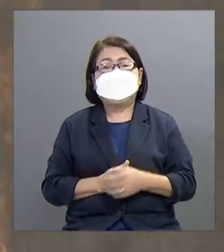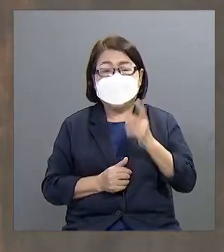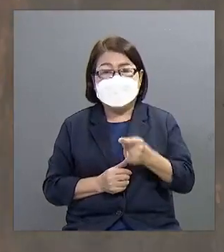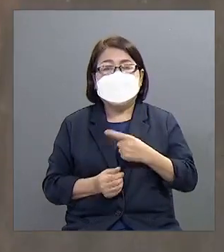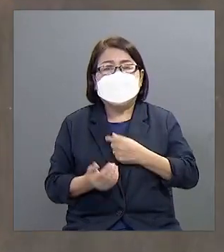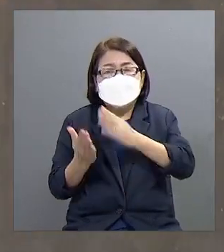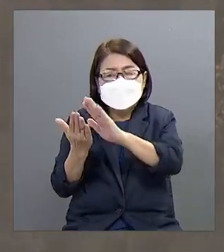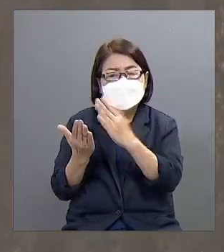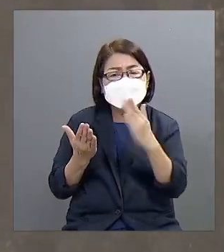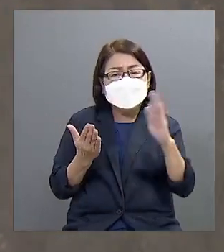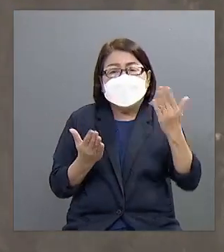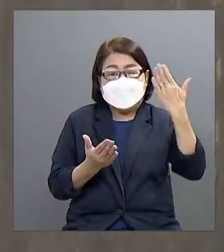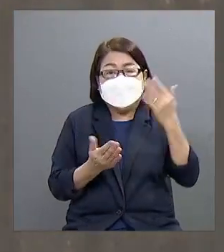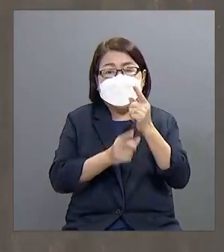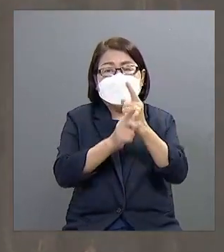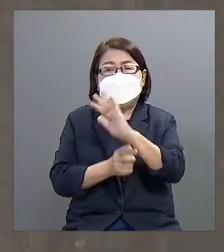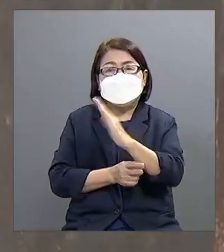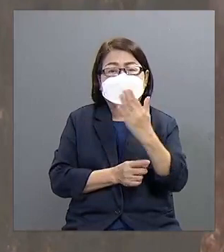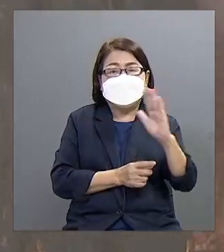ๆอยู่บ้างครับ